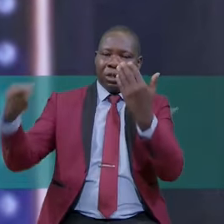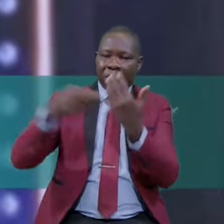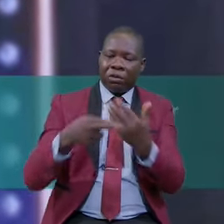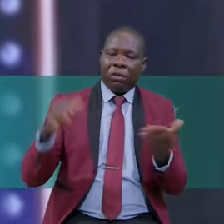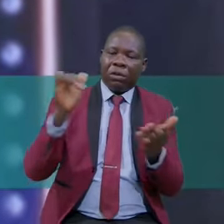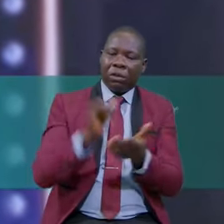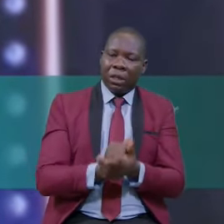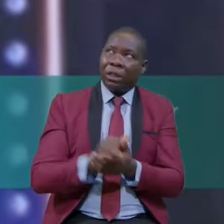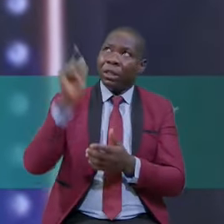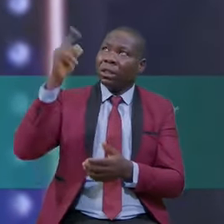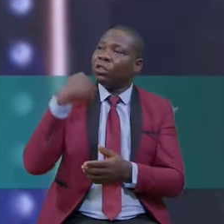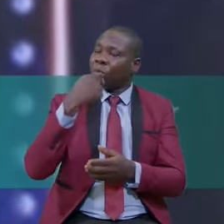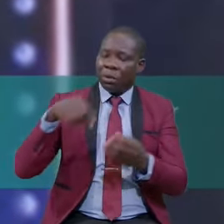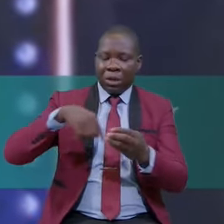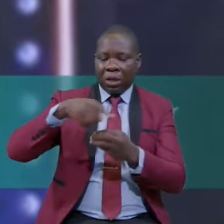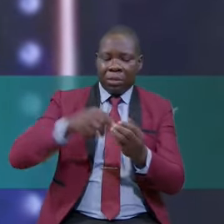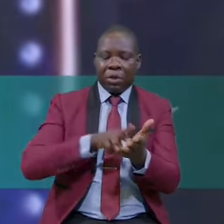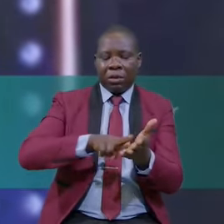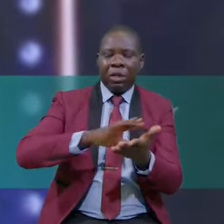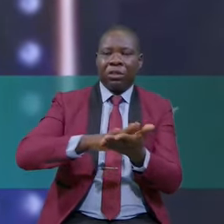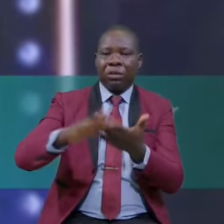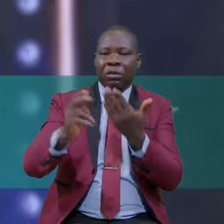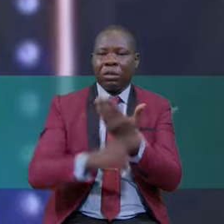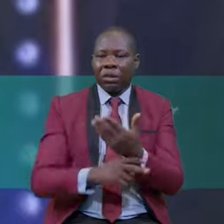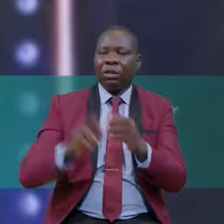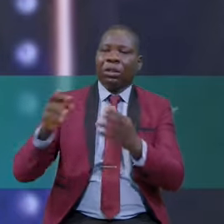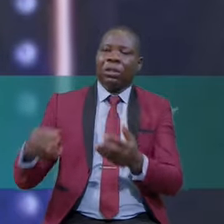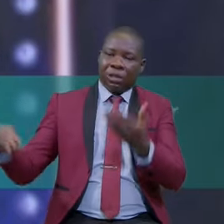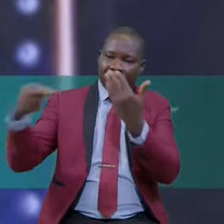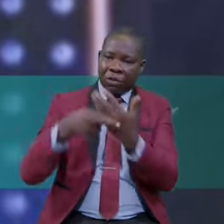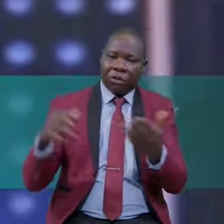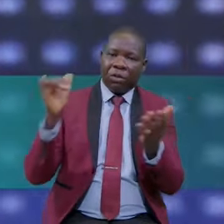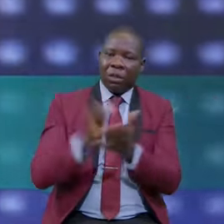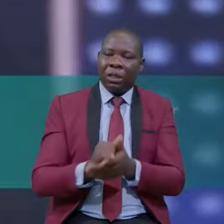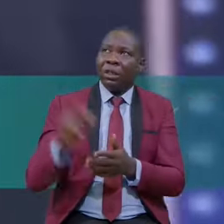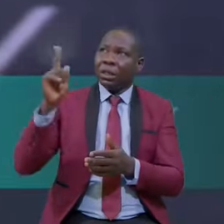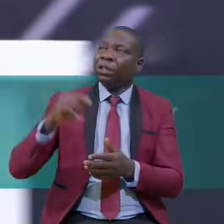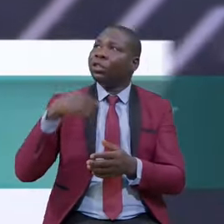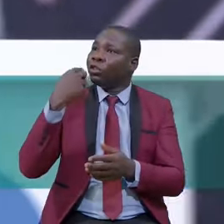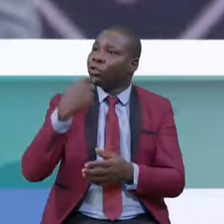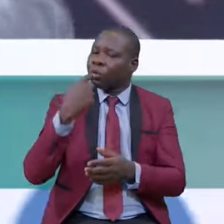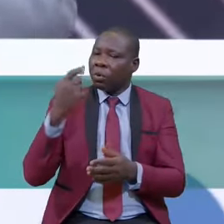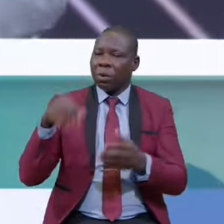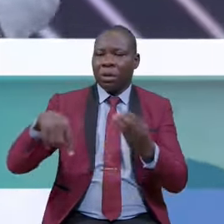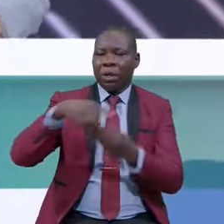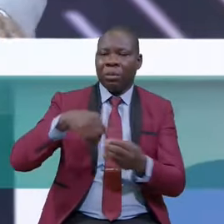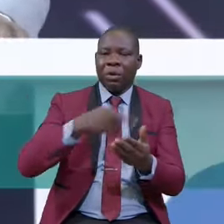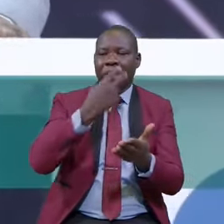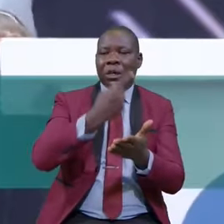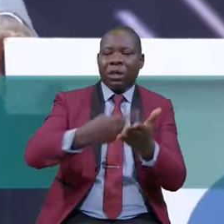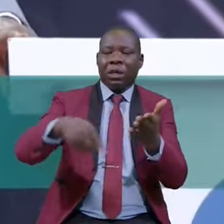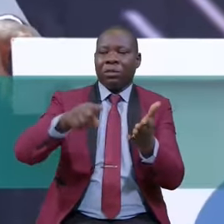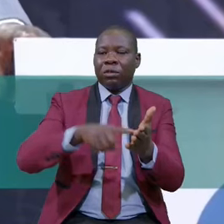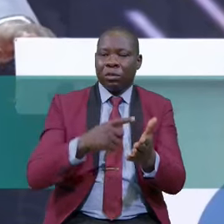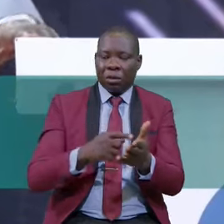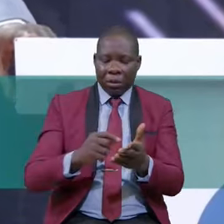justice, restaure cela. Il a parlé de la restitution, restaure cela. Il a parlé d'un homme, une